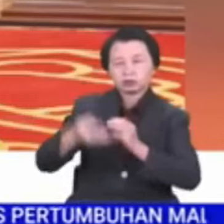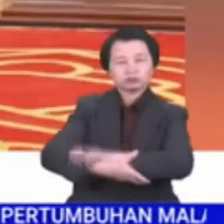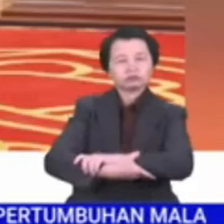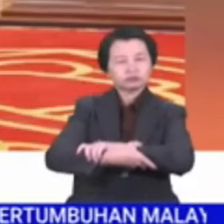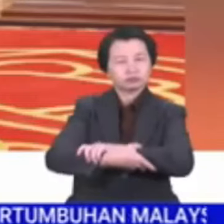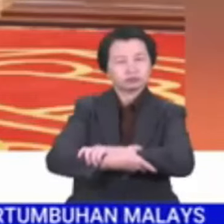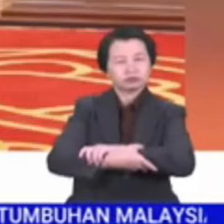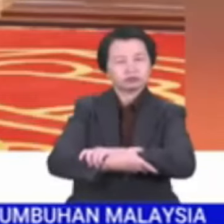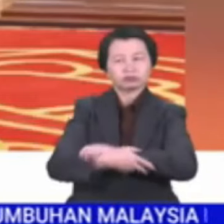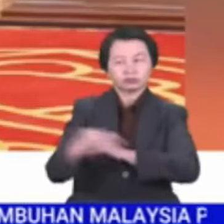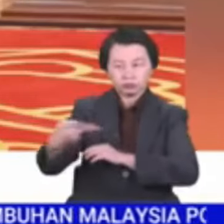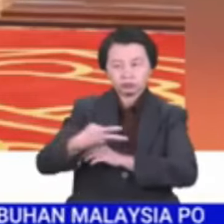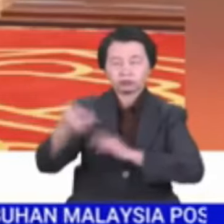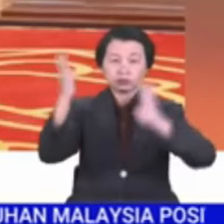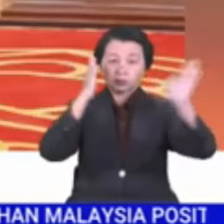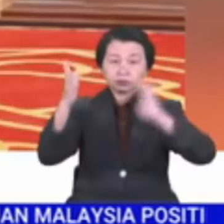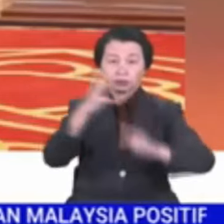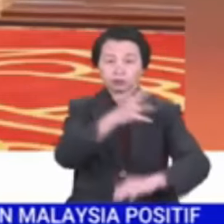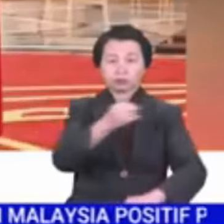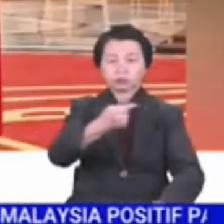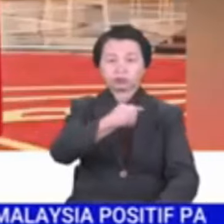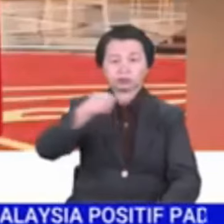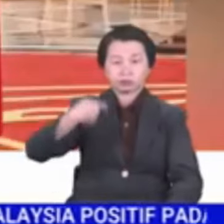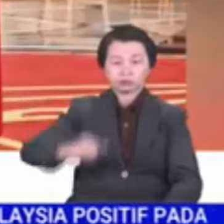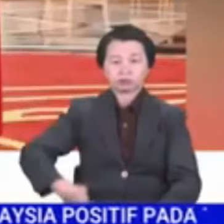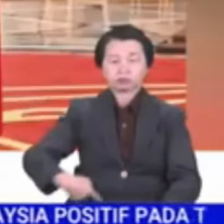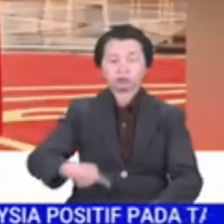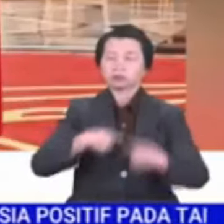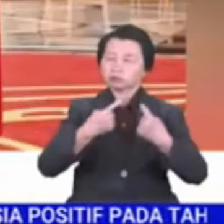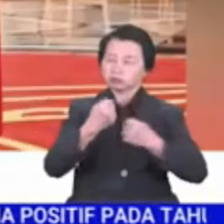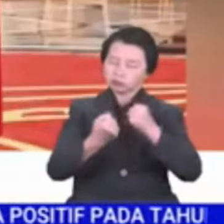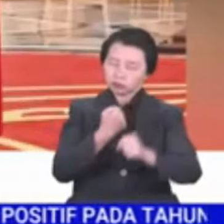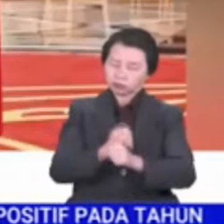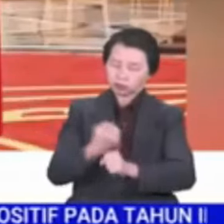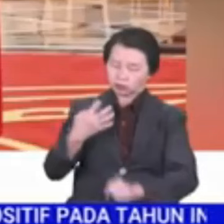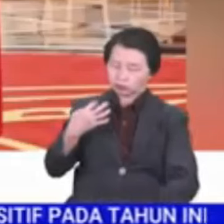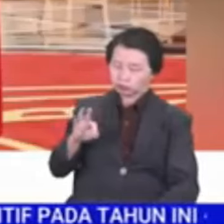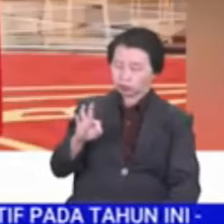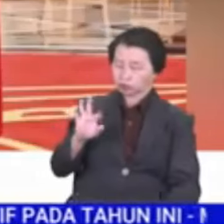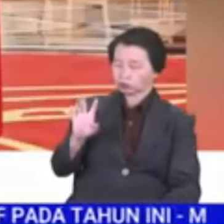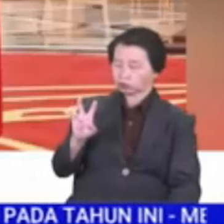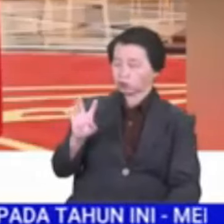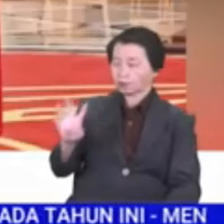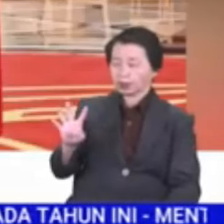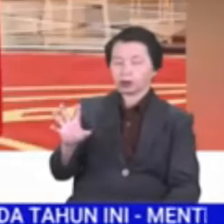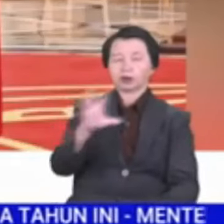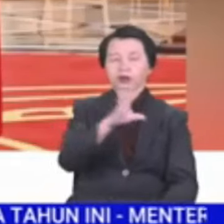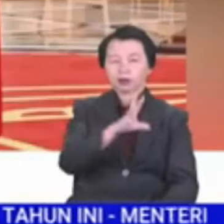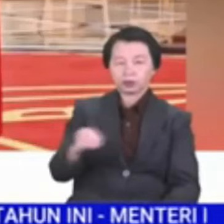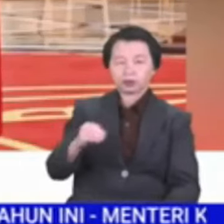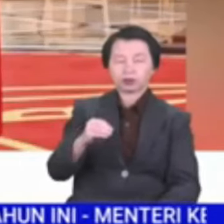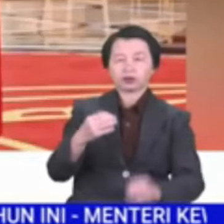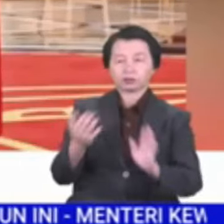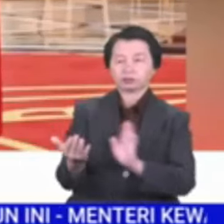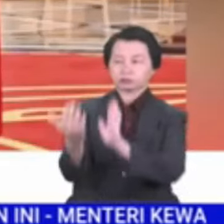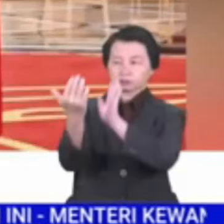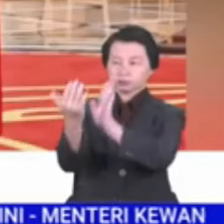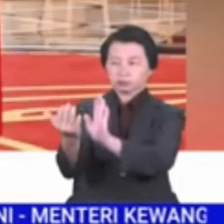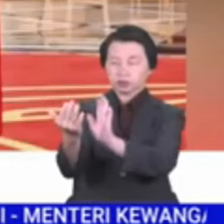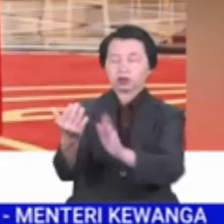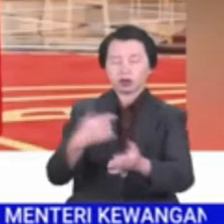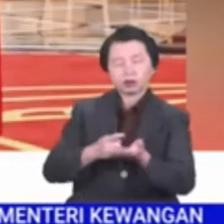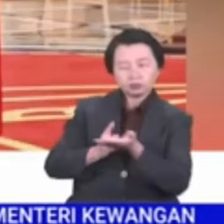ra terjalin di antara Malaysia dan di publik baik China sejak tahun 1974 Selain itu dalam sesi menghadap